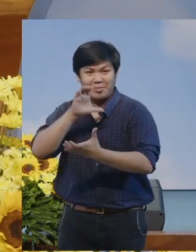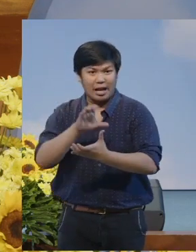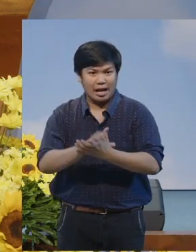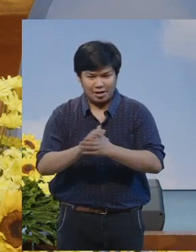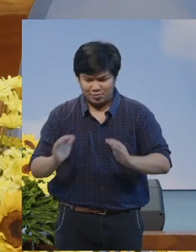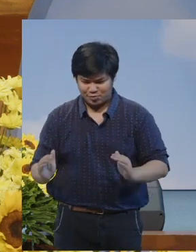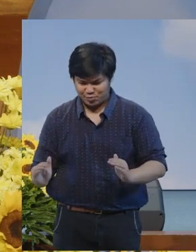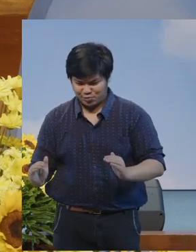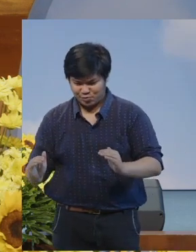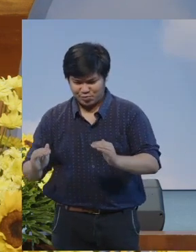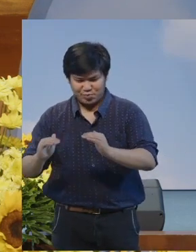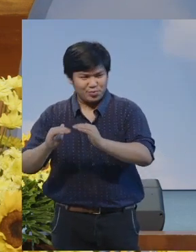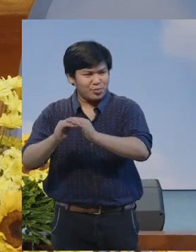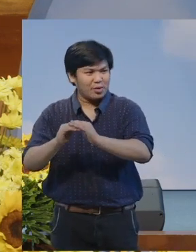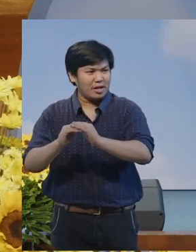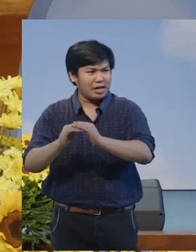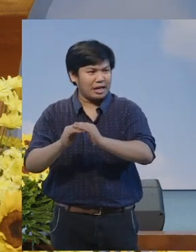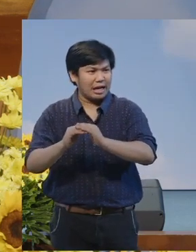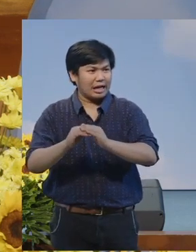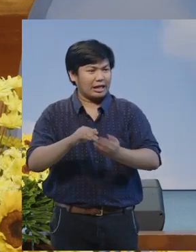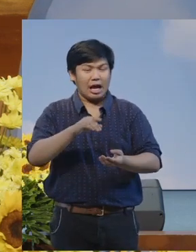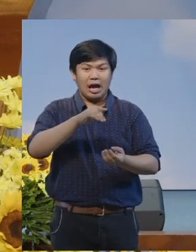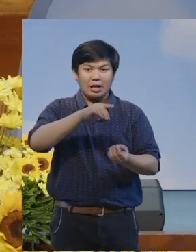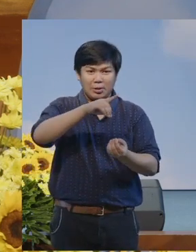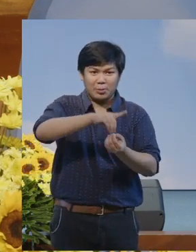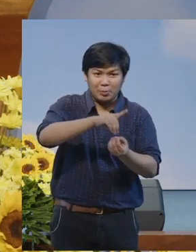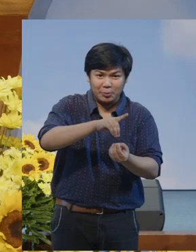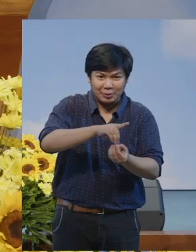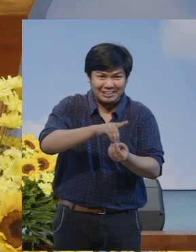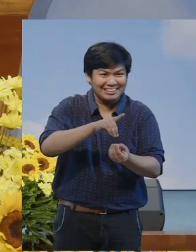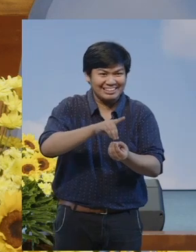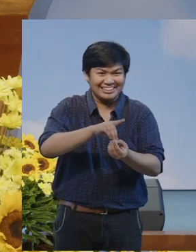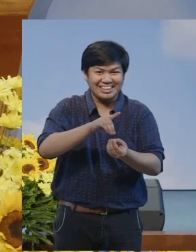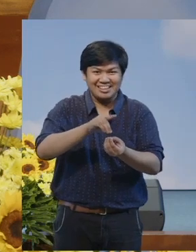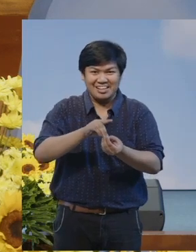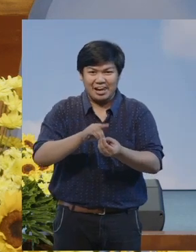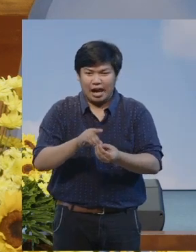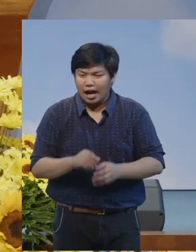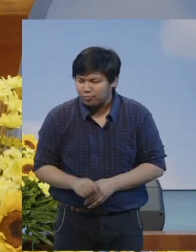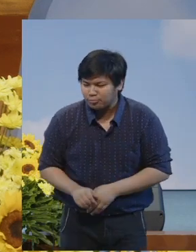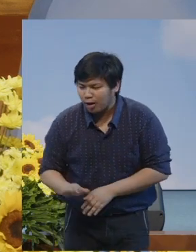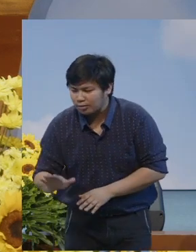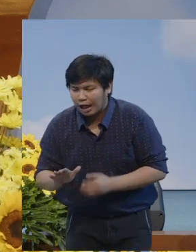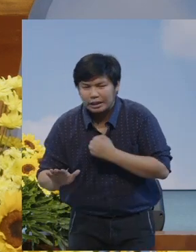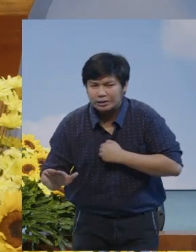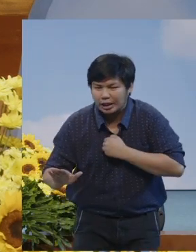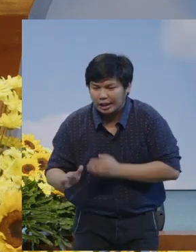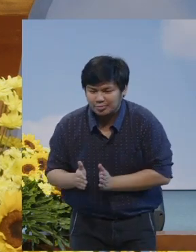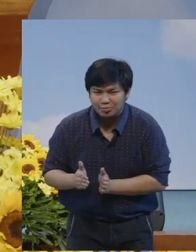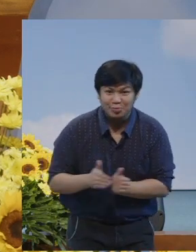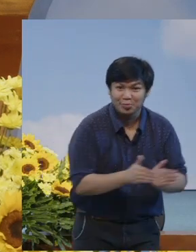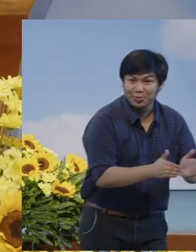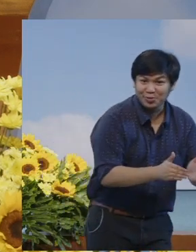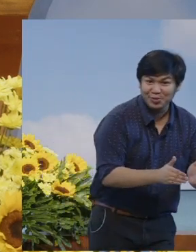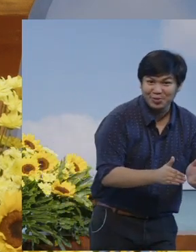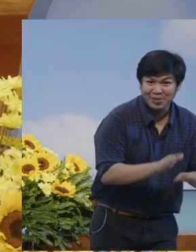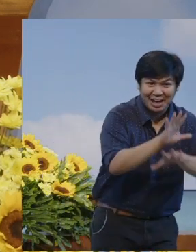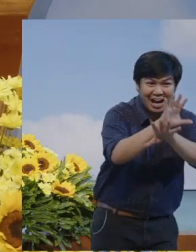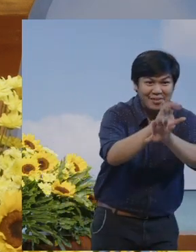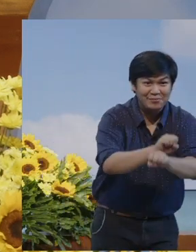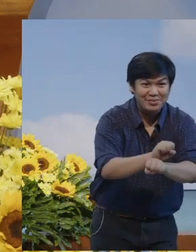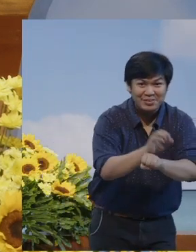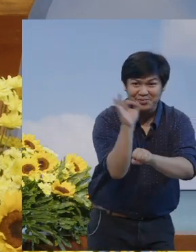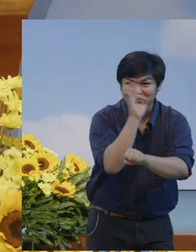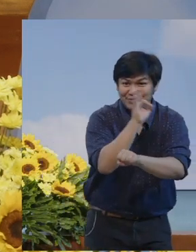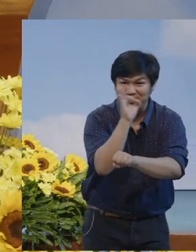anthill. No? Actually, bahay ng mga langgam. No? Pero ang sabi ng aking lola, yun daw po ay